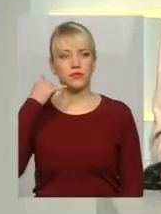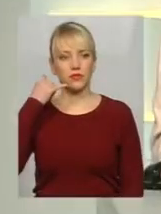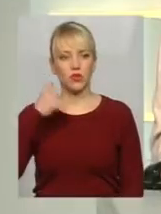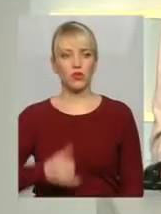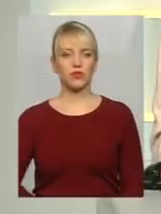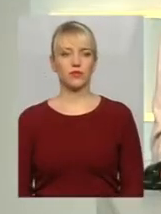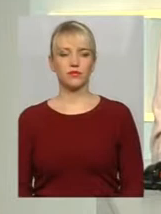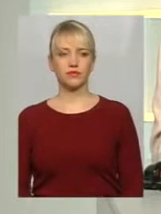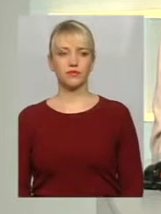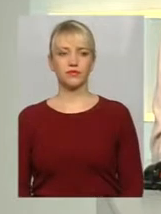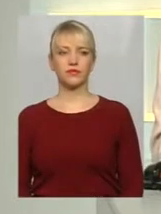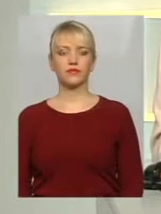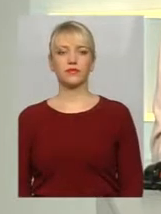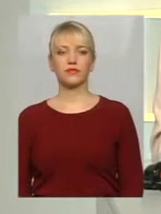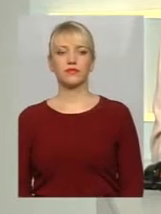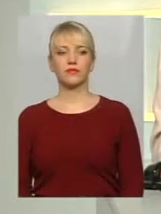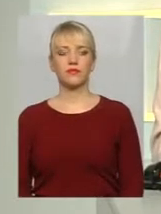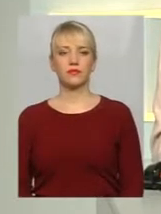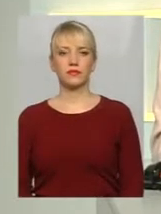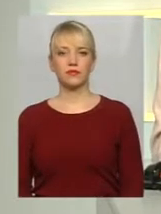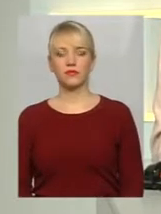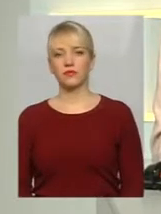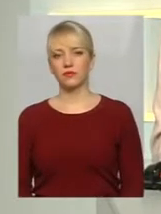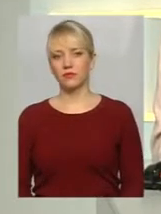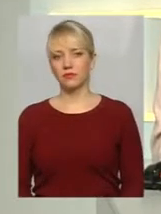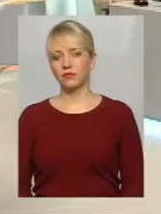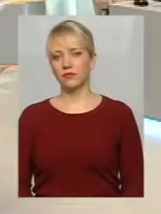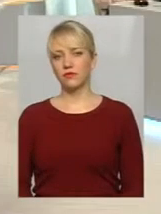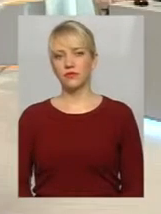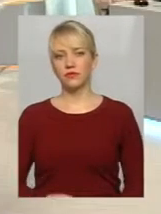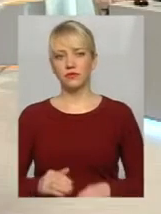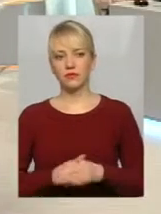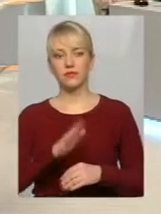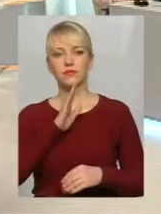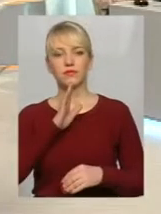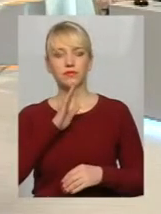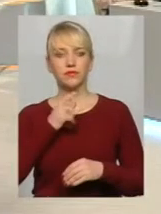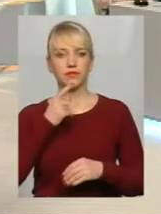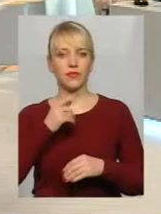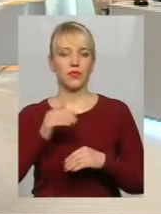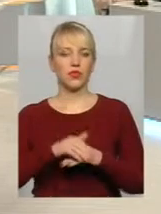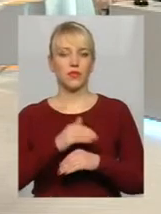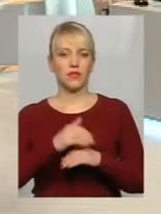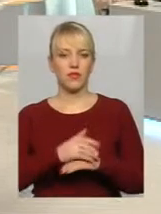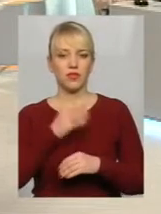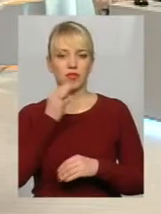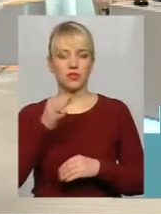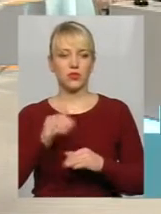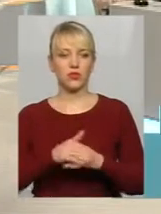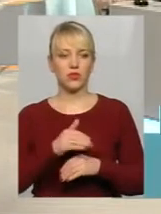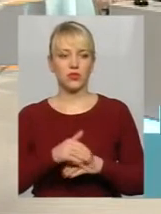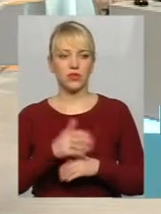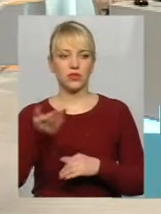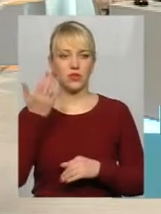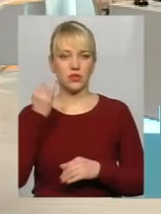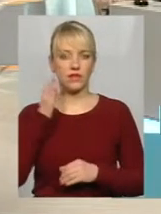давайте послухаємо. Доброго вечора. Добрий вечір. Доброго вечора. Да. Слухаємо. Скажіть, будь ласка, раніше